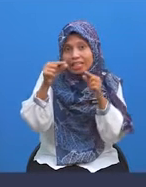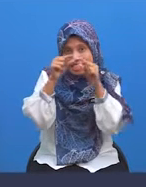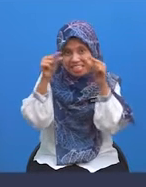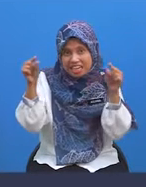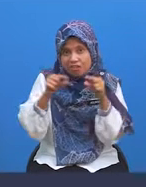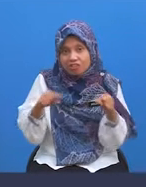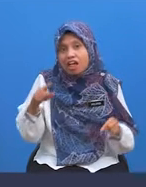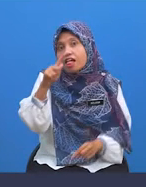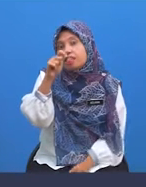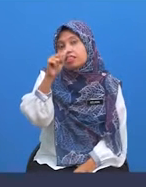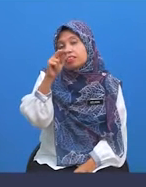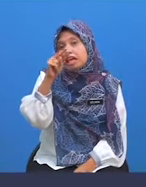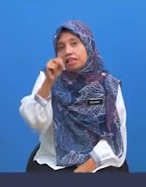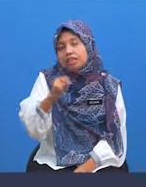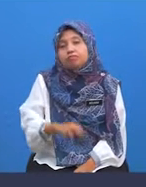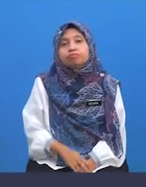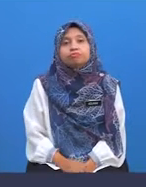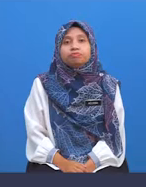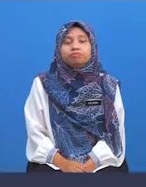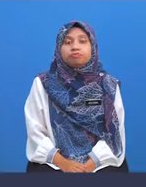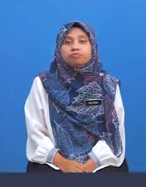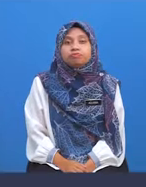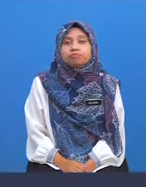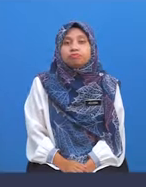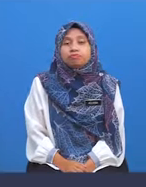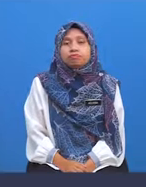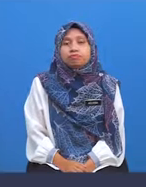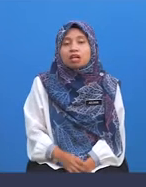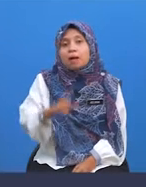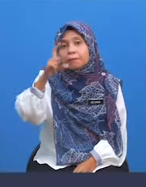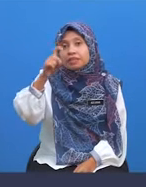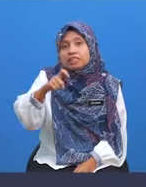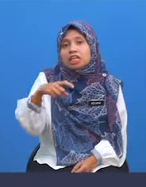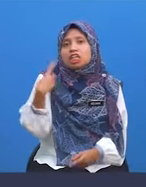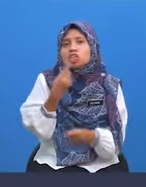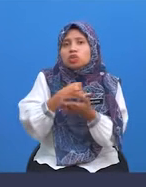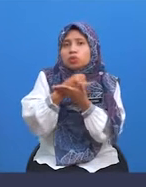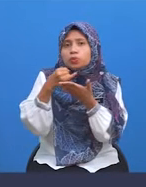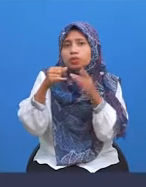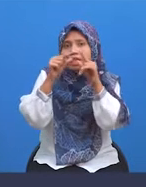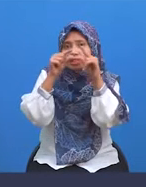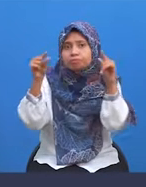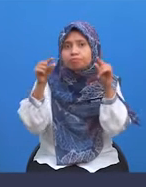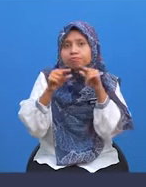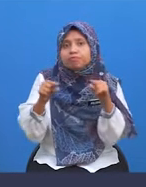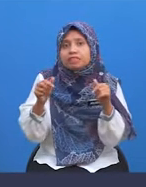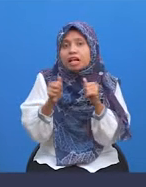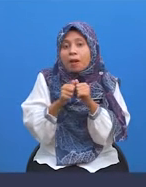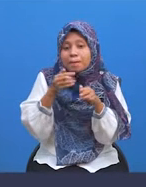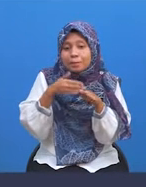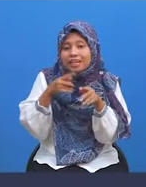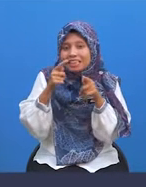tangen. Berhati-hati apabila melukis graf tangen. Pastikan kita melukis garisan asimtot